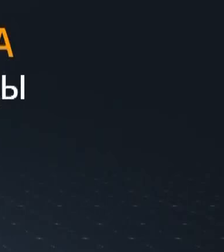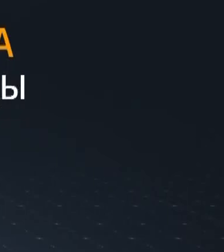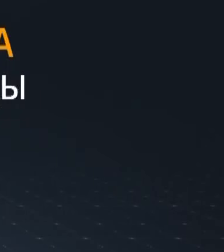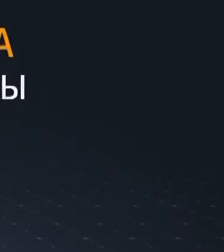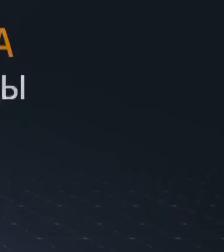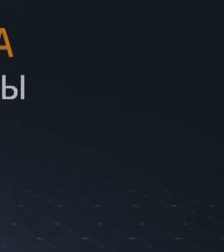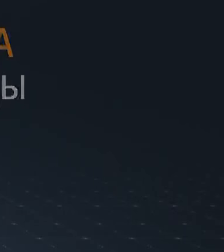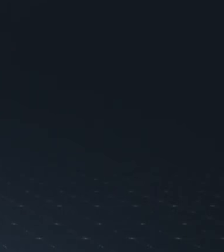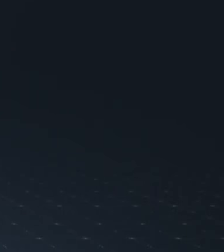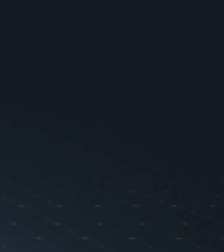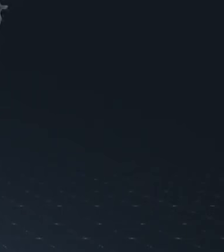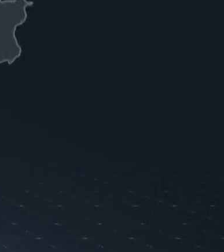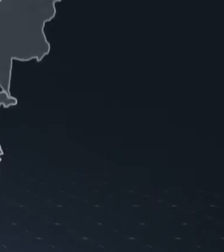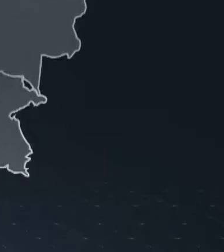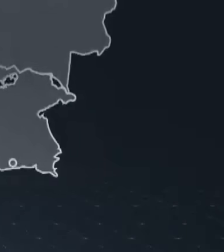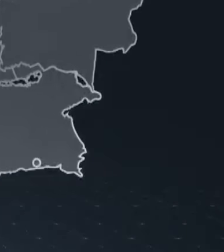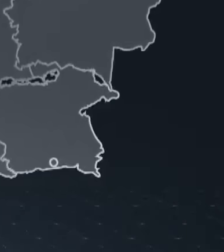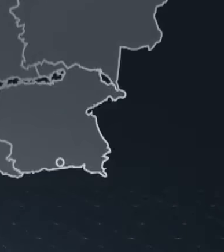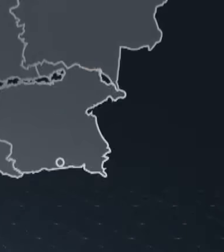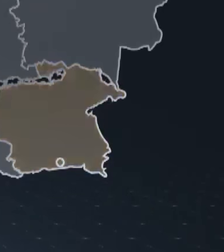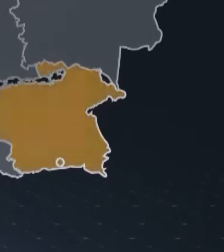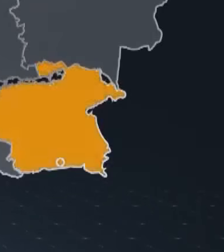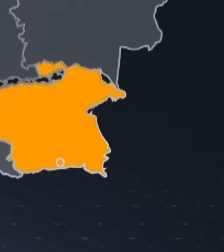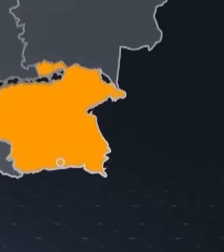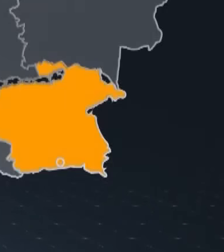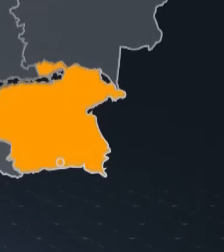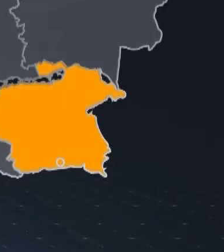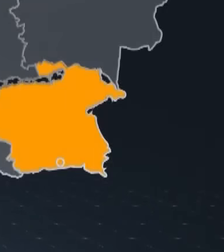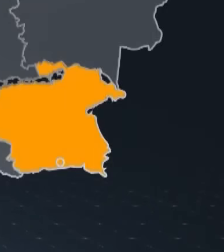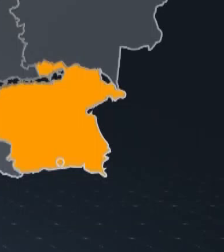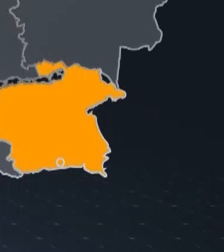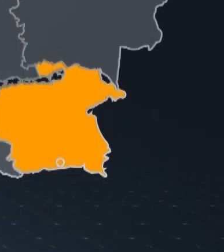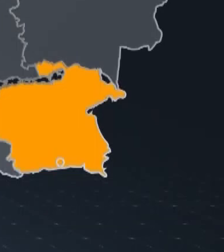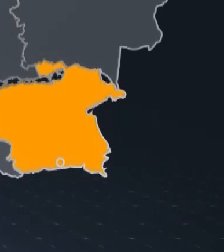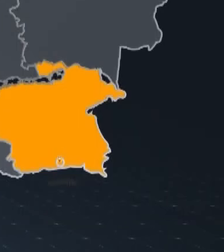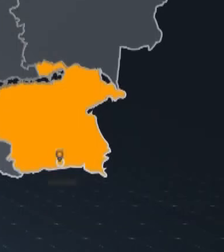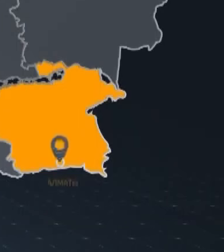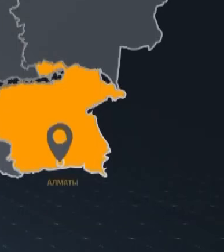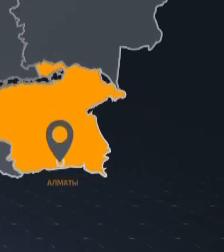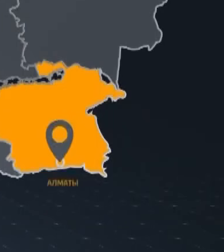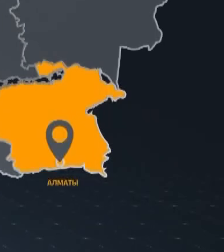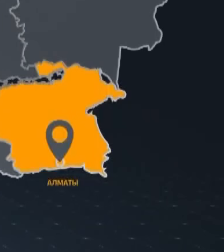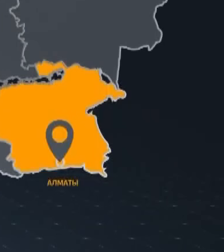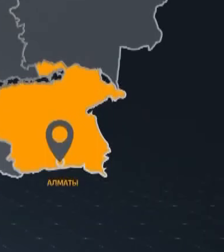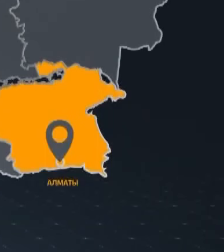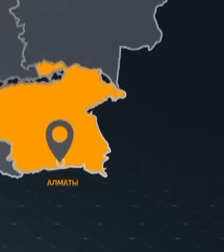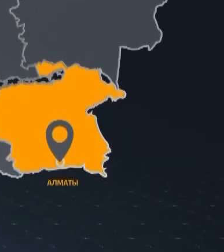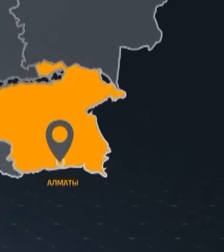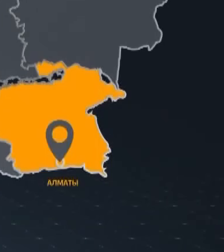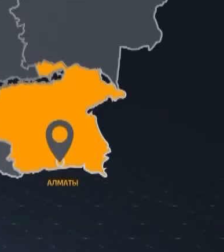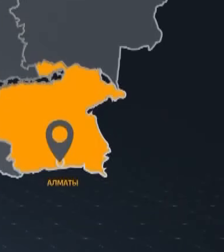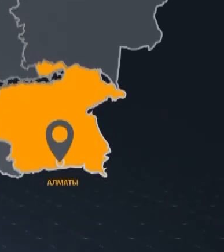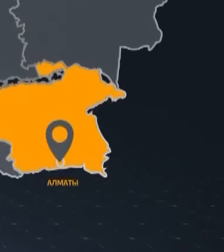3482000 азаматқа тағайындалды. Көмек алғандардың көптігі жөнінен Алматы мен Түркістан облыстары және Алматы қаласы көш